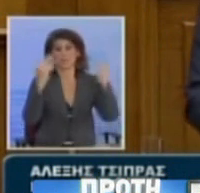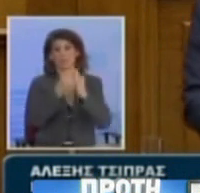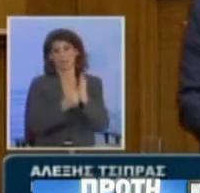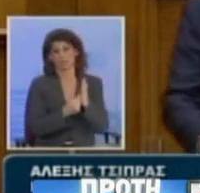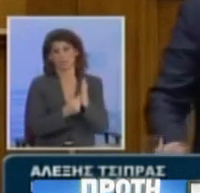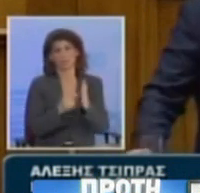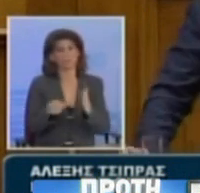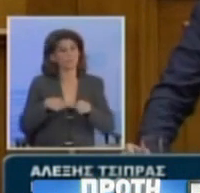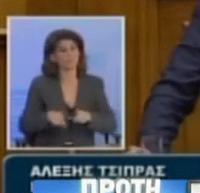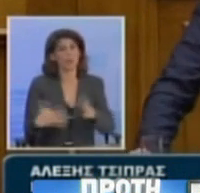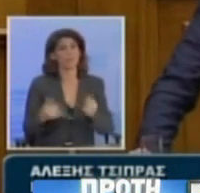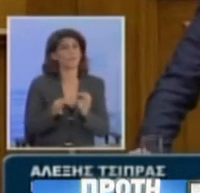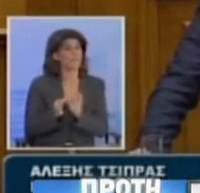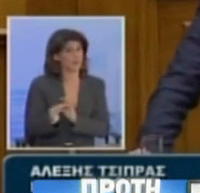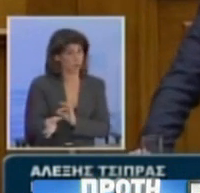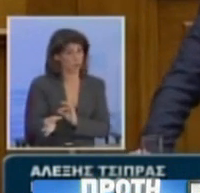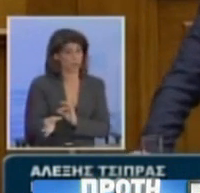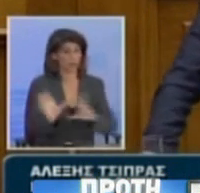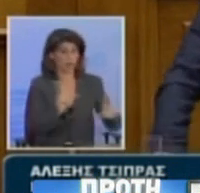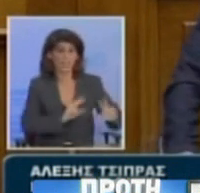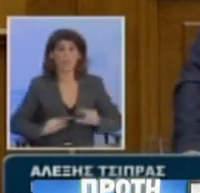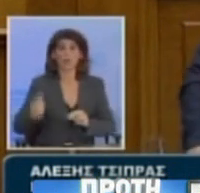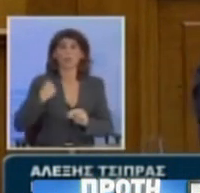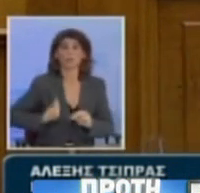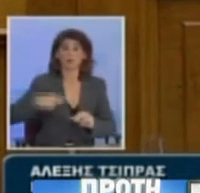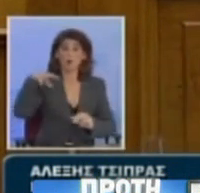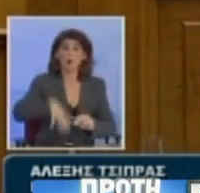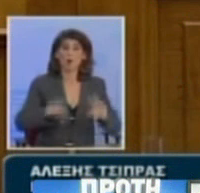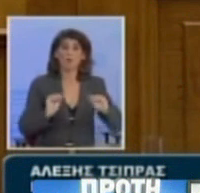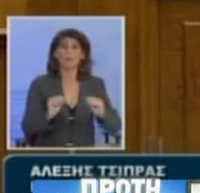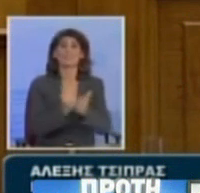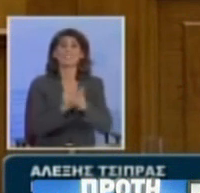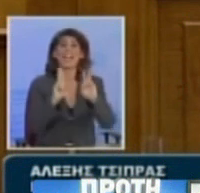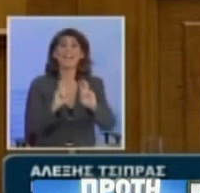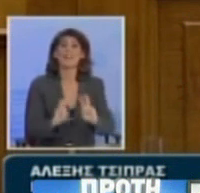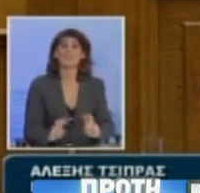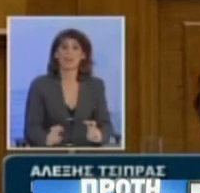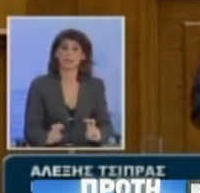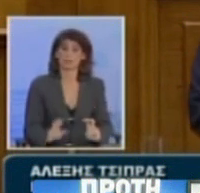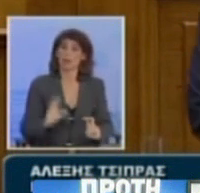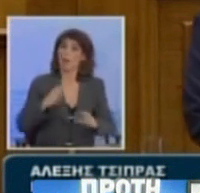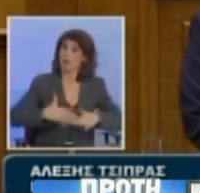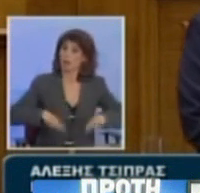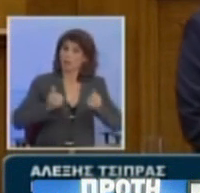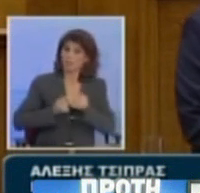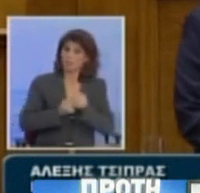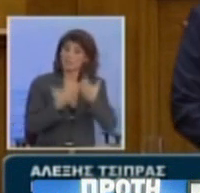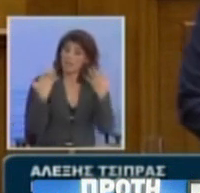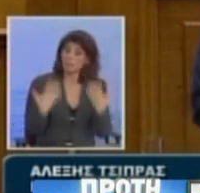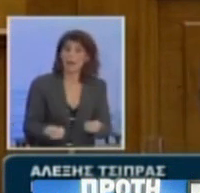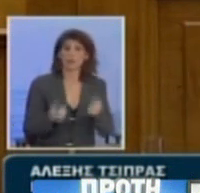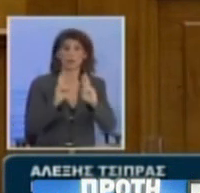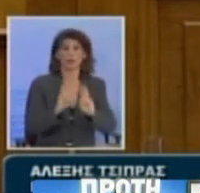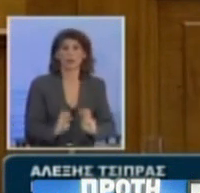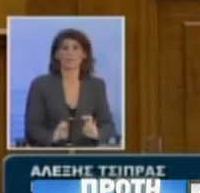θα θέσουμε σε εφαρμογή τον ενιαίο και δημόσιο χώρο εκπαίδευσης και έρευνας. Σε πρώτη φάση θα στηρίξουμε τα υπάρχοντα